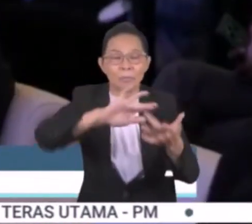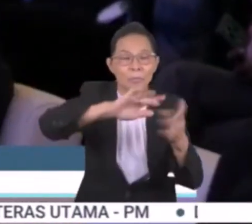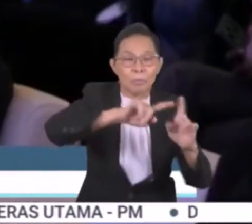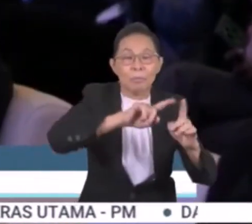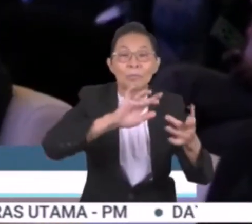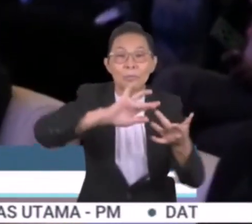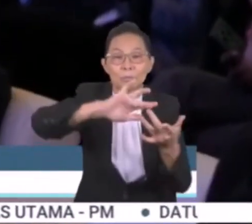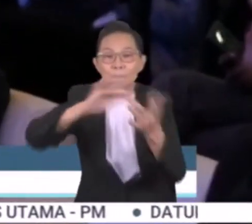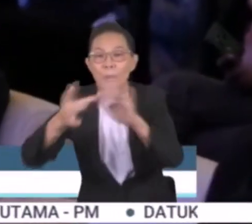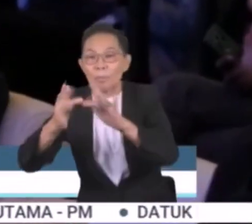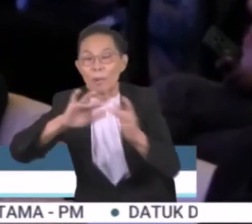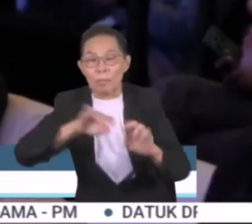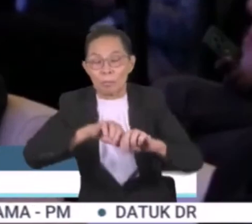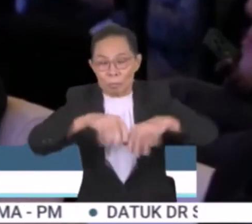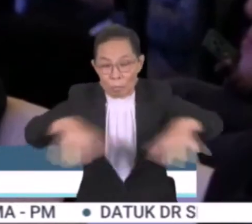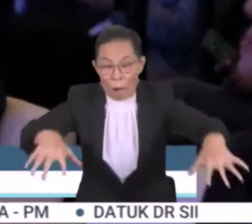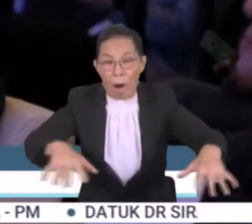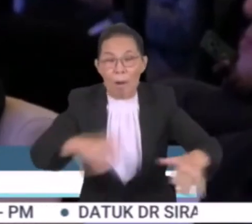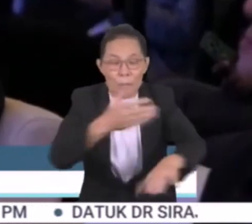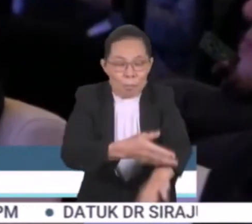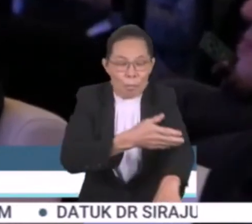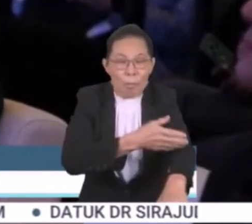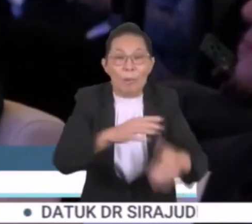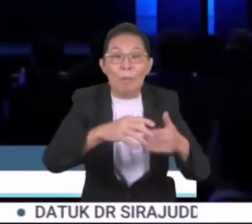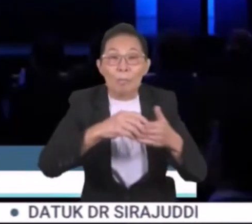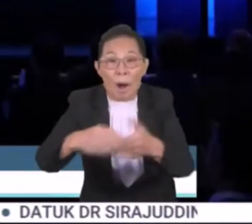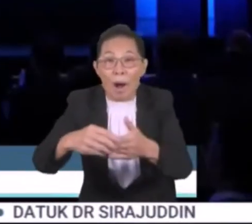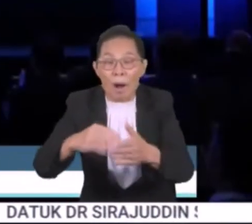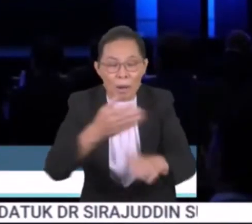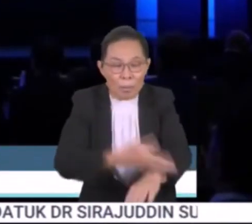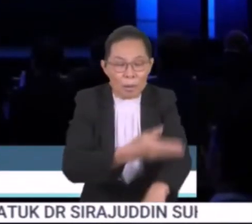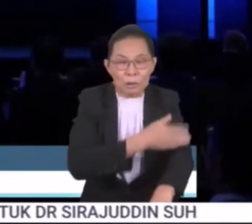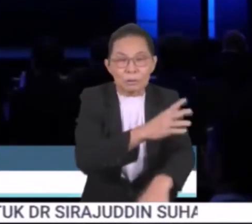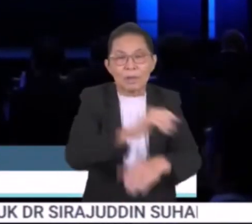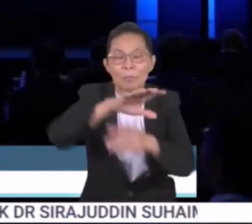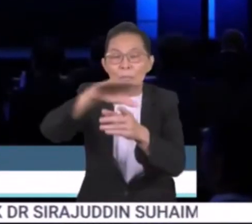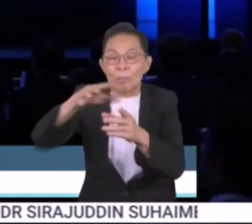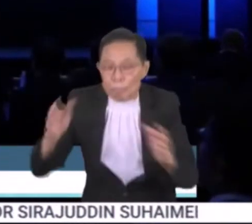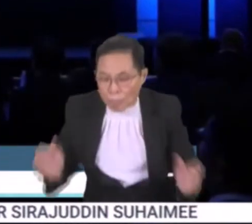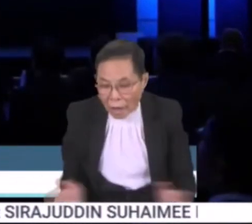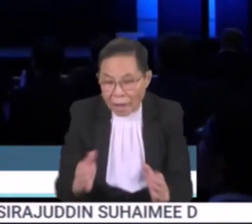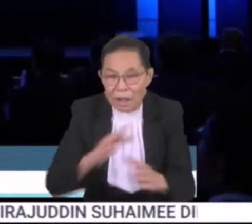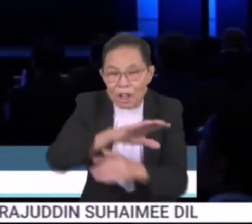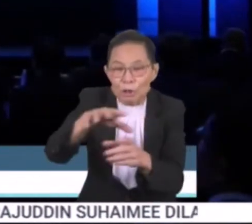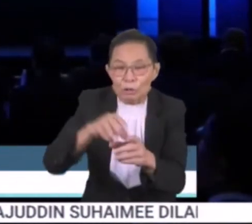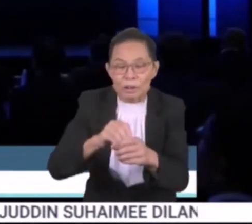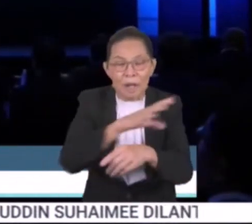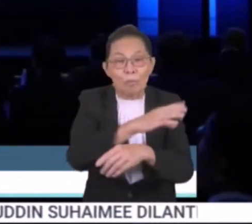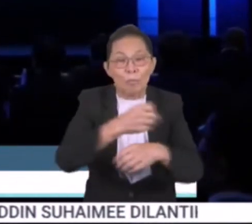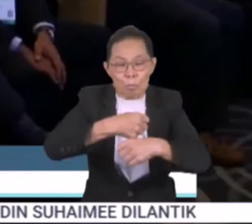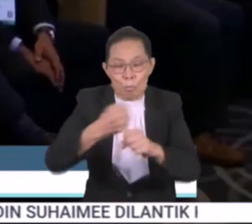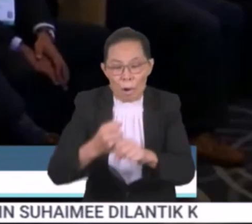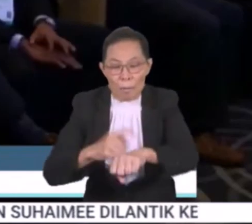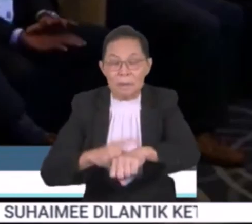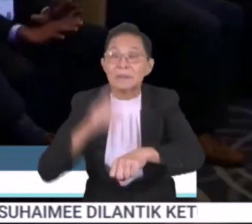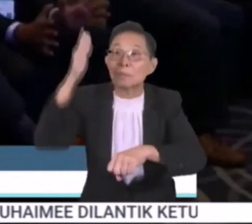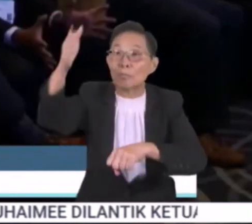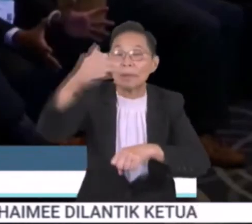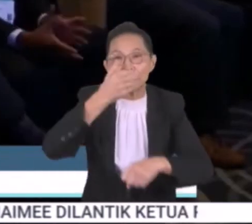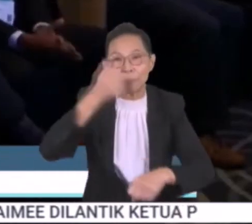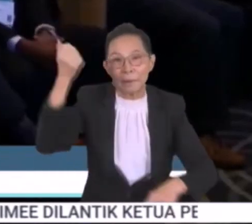komunikasi, memacu kemajuan, menggalakkan inklusiviti dan membina masa depan yang lebih baik.